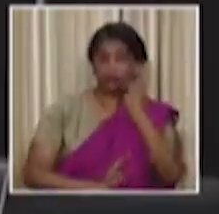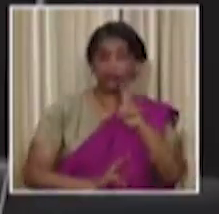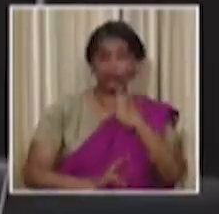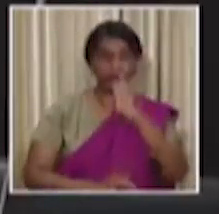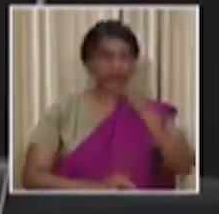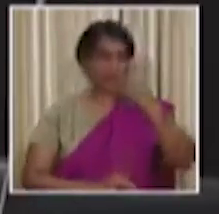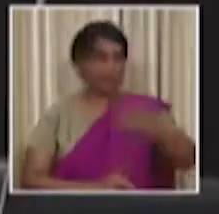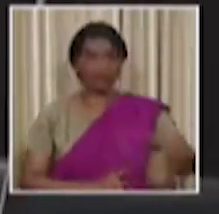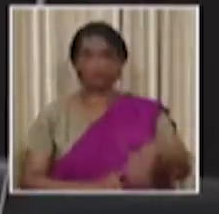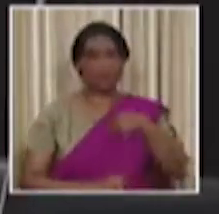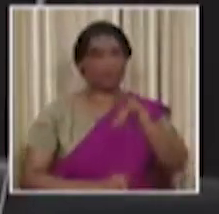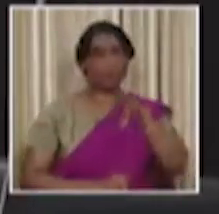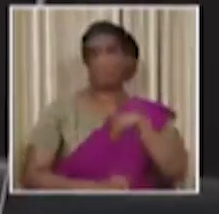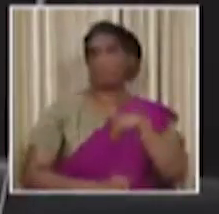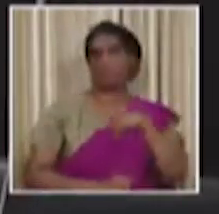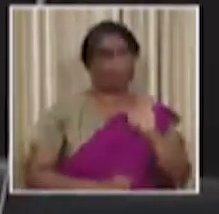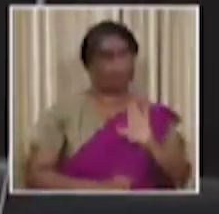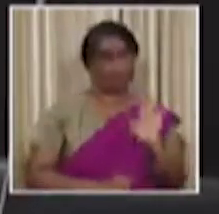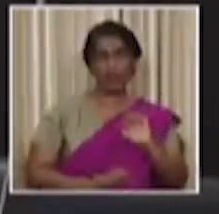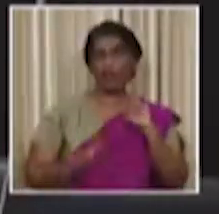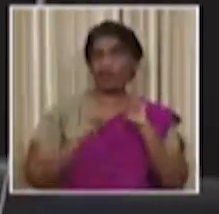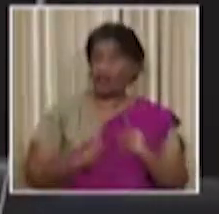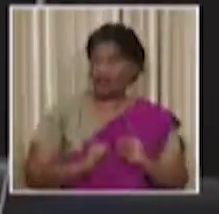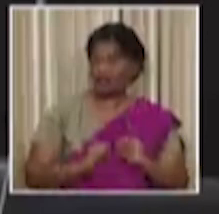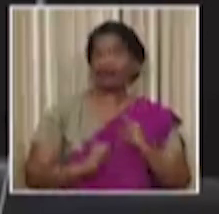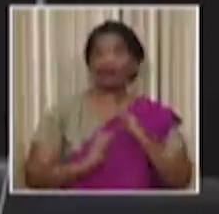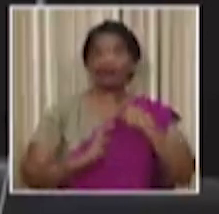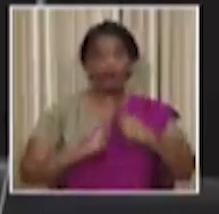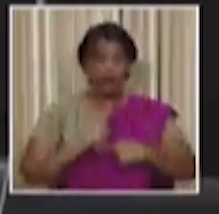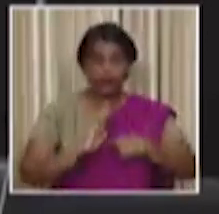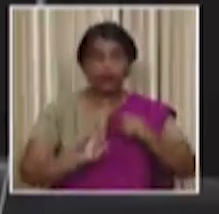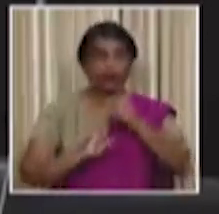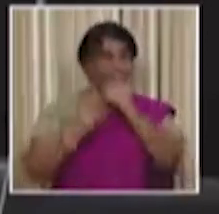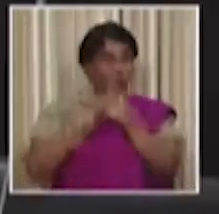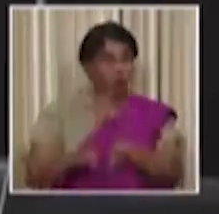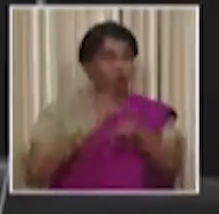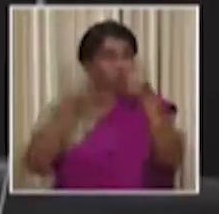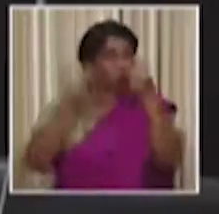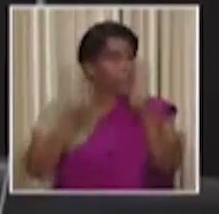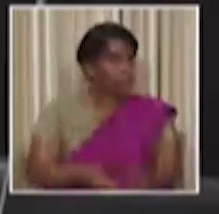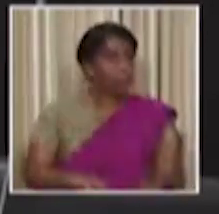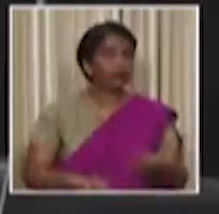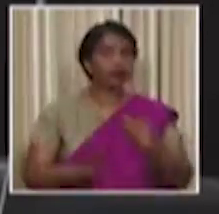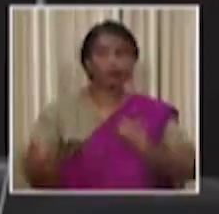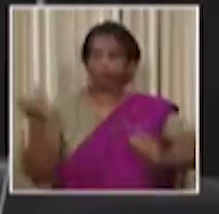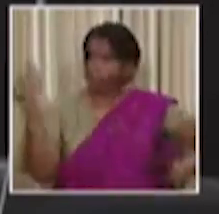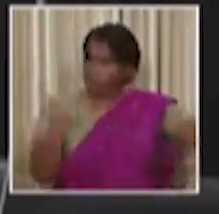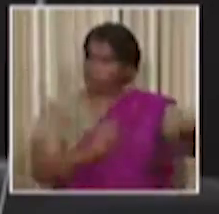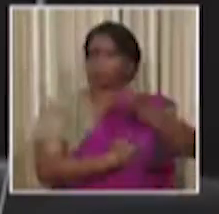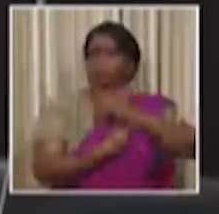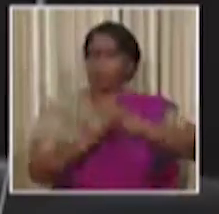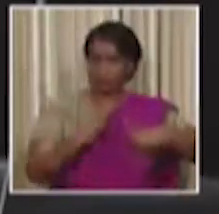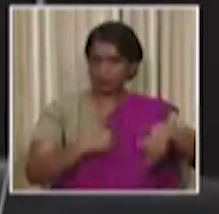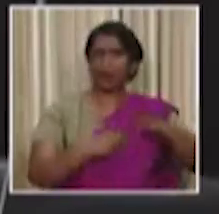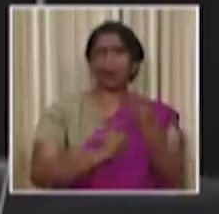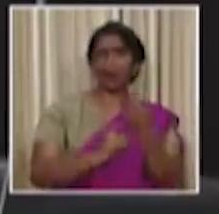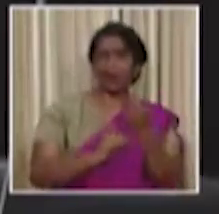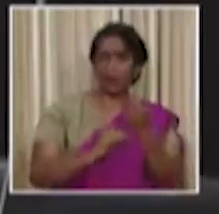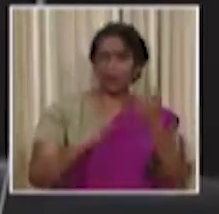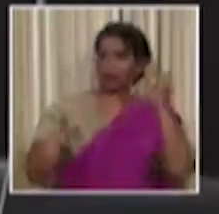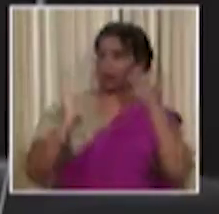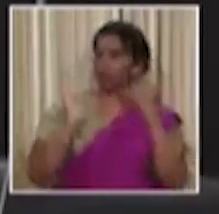විද්වතෙක් පිළිගන්නේ නැහැ. මොකද මේ රට මෙතේ බංකොලොත් වෙන බවට අපි සියලු දෙනා මේ මුදල්